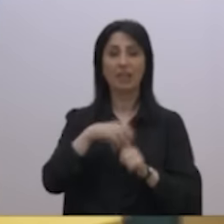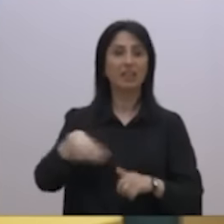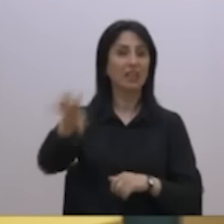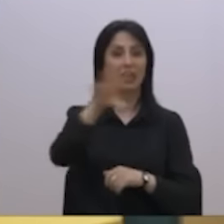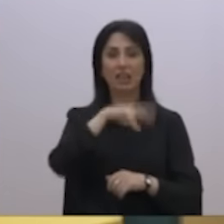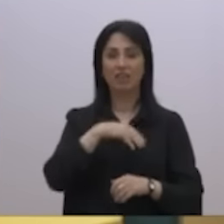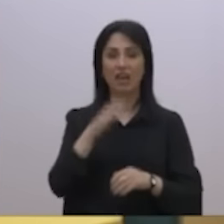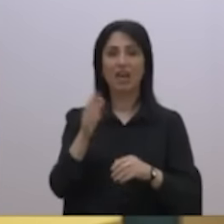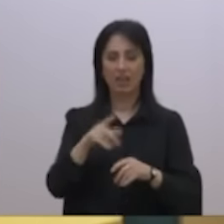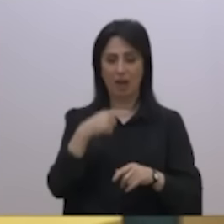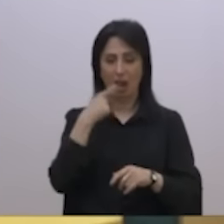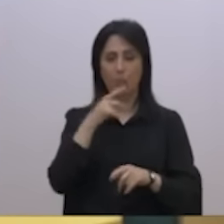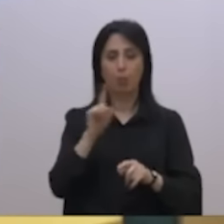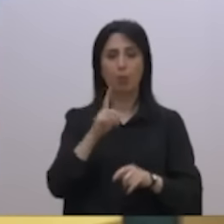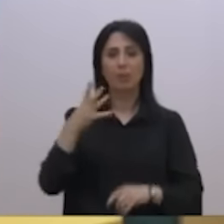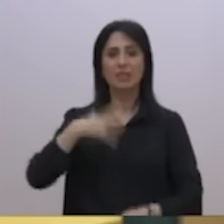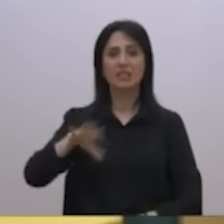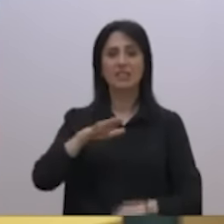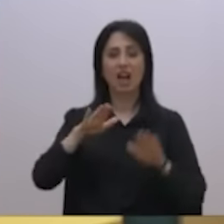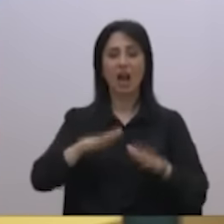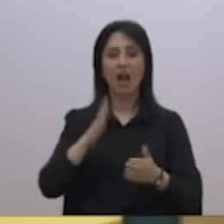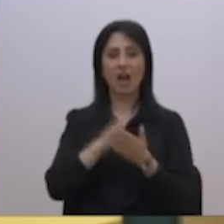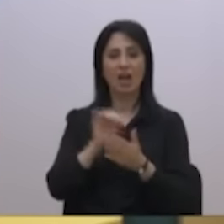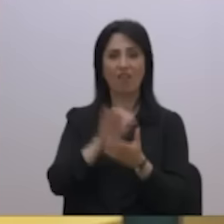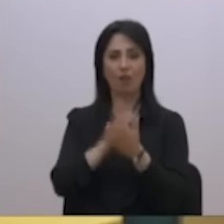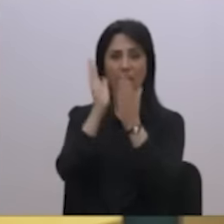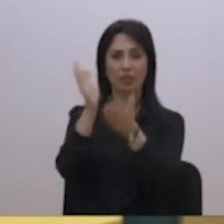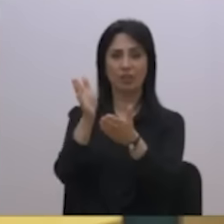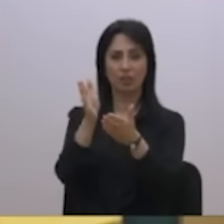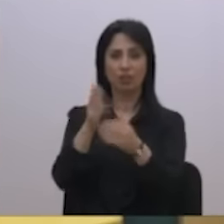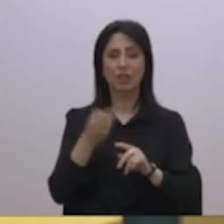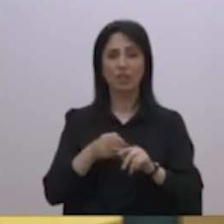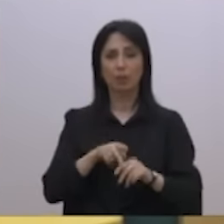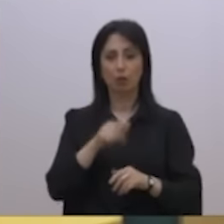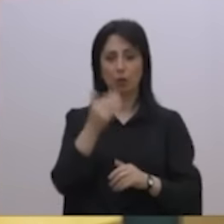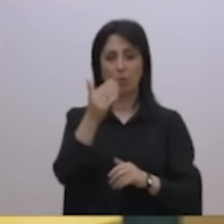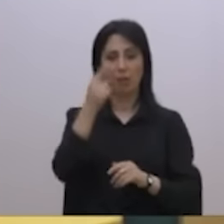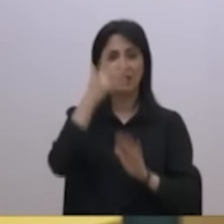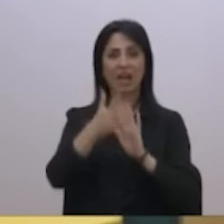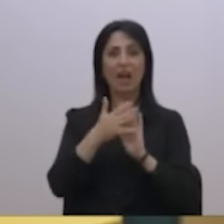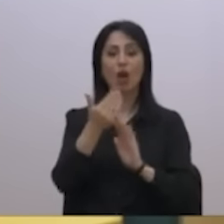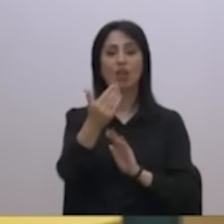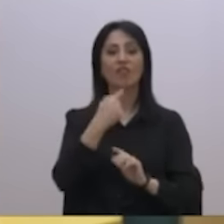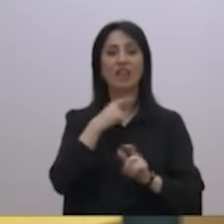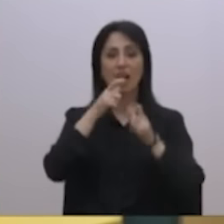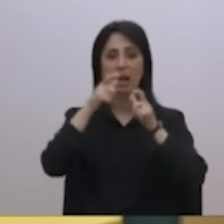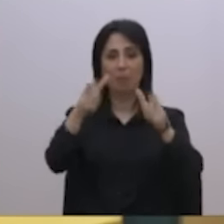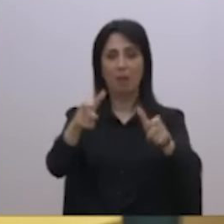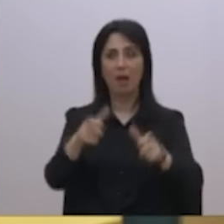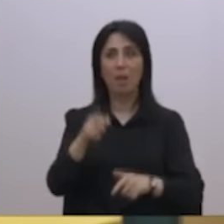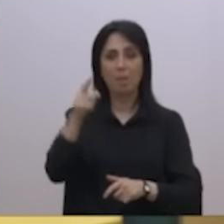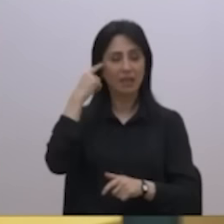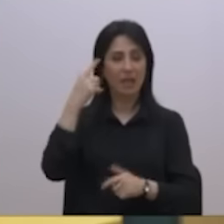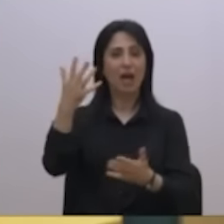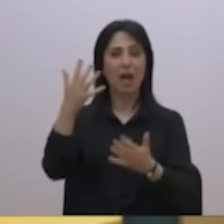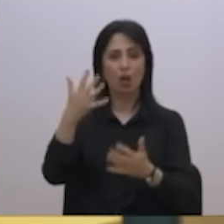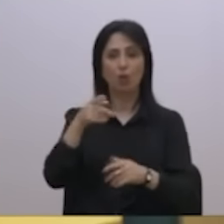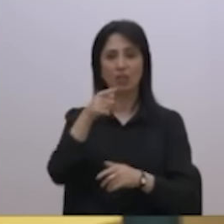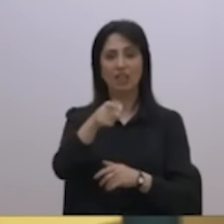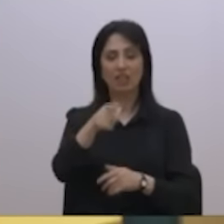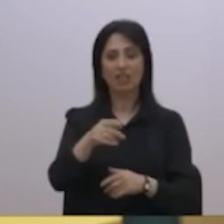ყველანი ცალსახა დაბობენ, რომ საქართველოს ადგილი არის ევროკავშირში. იმიტომ რომ მათ გაიგონეს თქვენი ხმა, მათ გაიგონეს